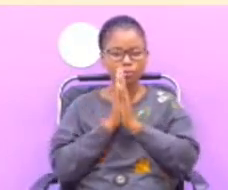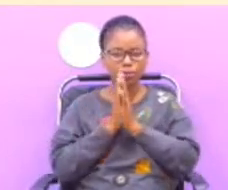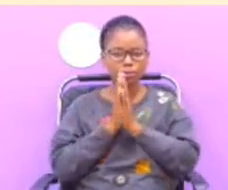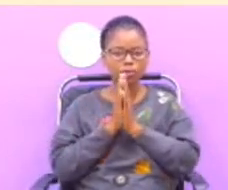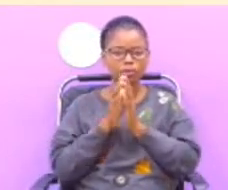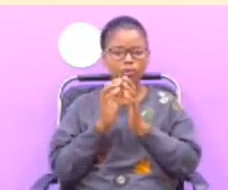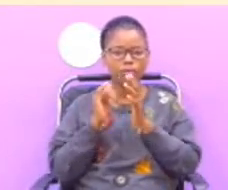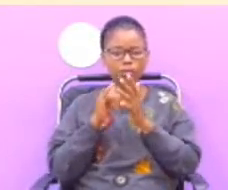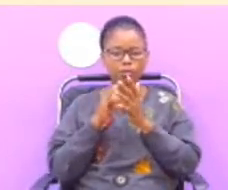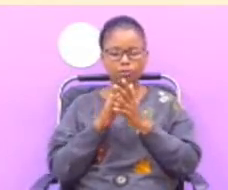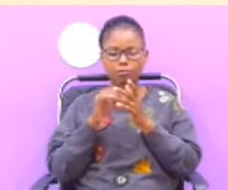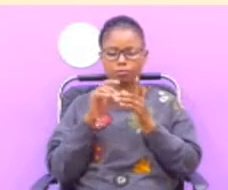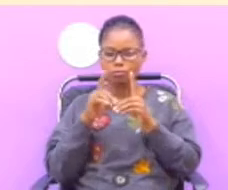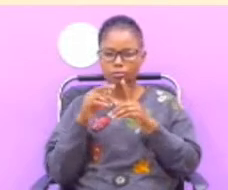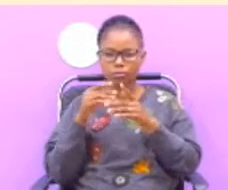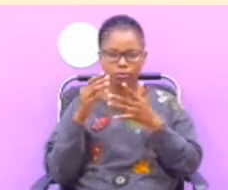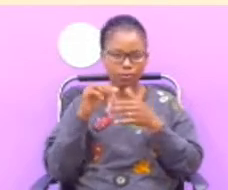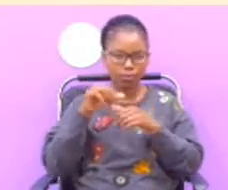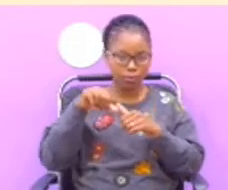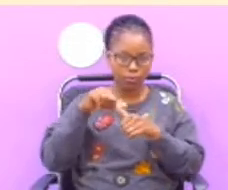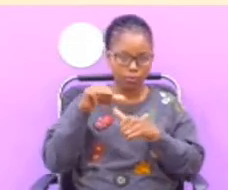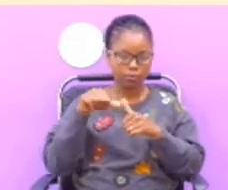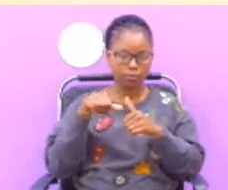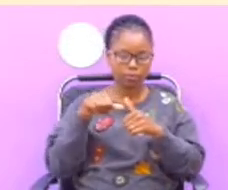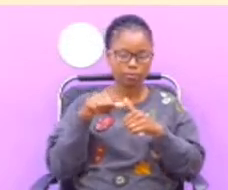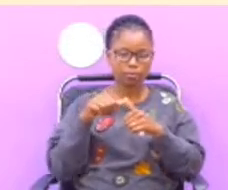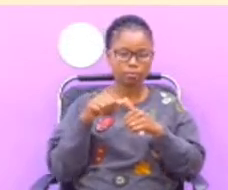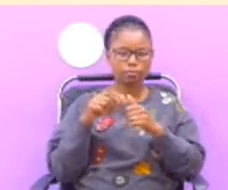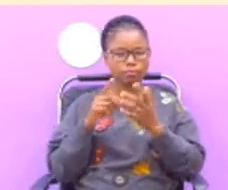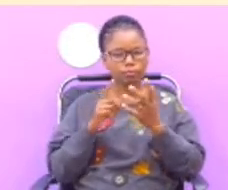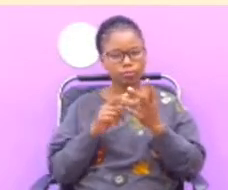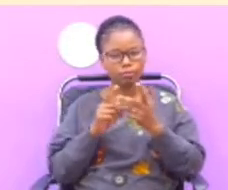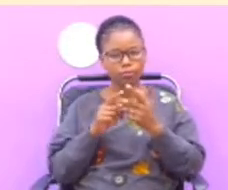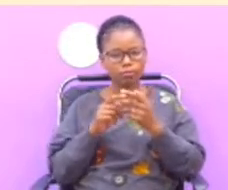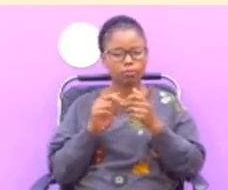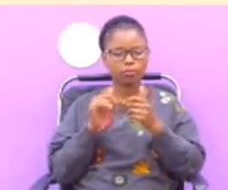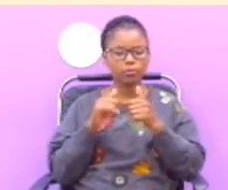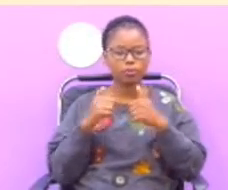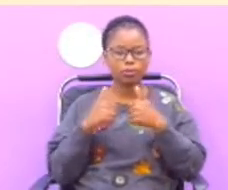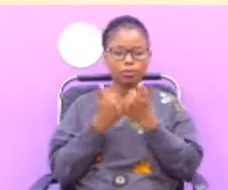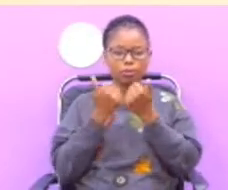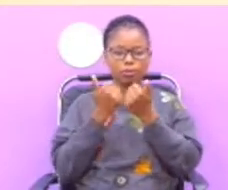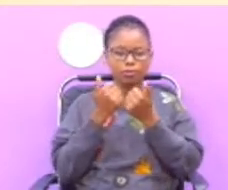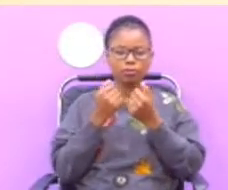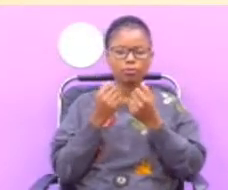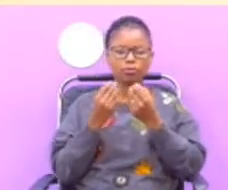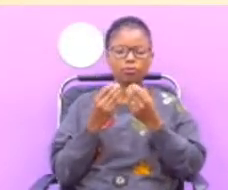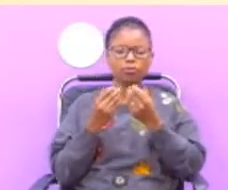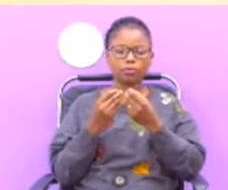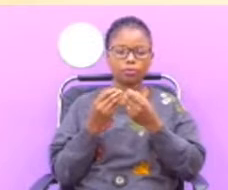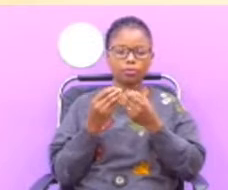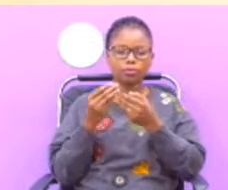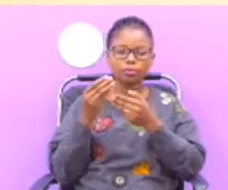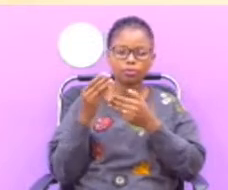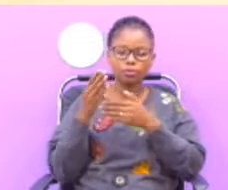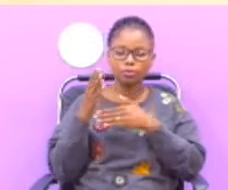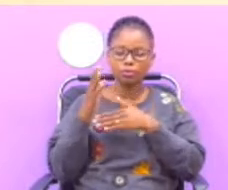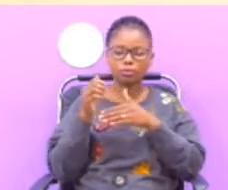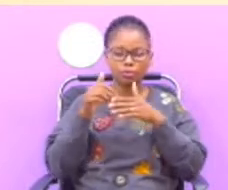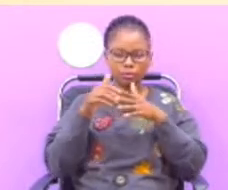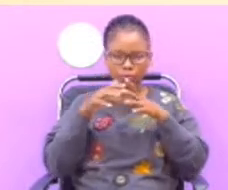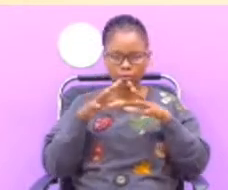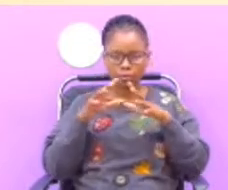muna ni wikikite tuhoire undu muna ni ukinyaniire undu ucio ni utumaga tugoce Ngai muno